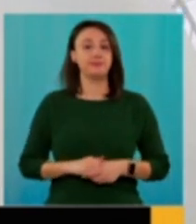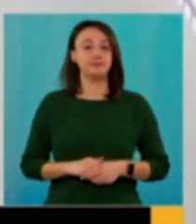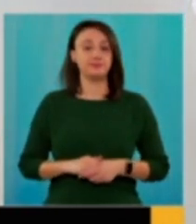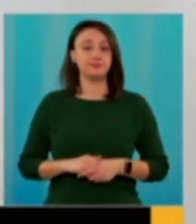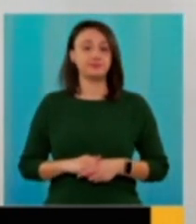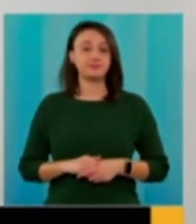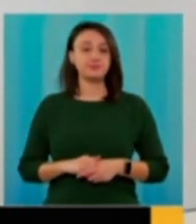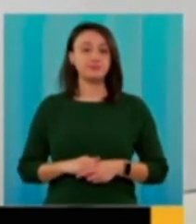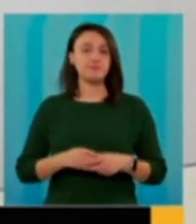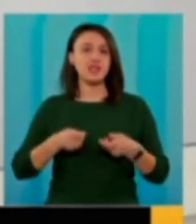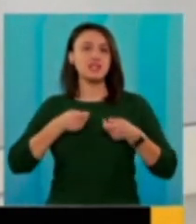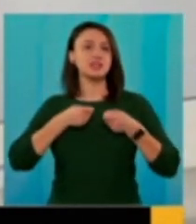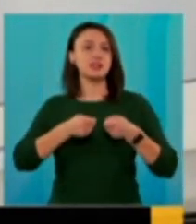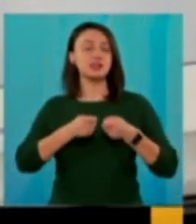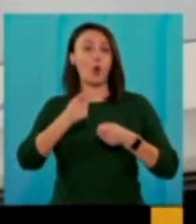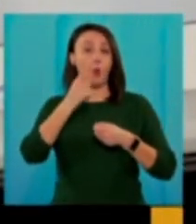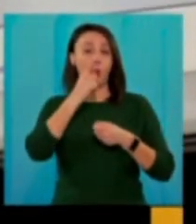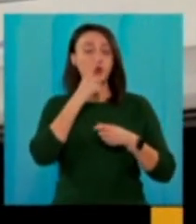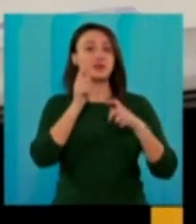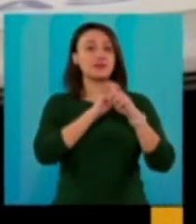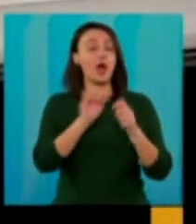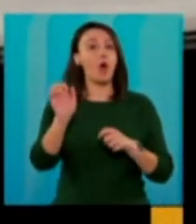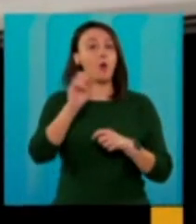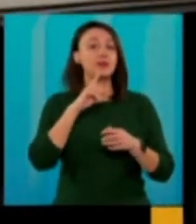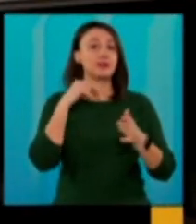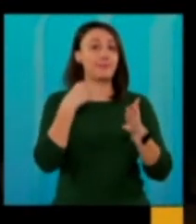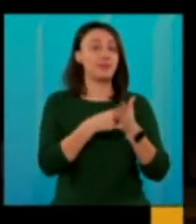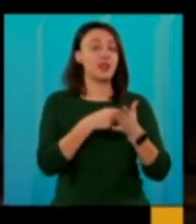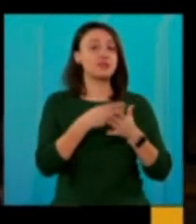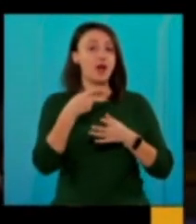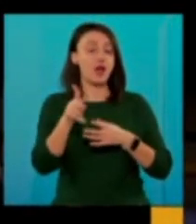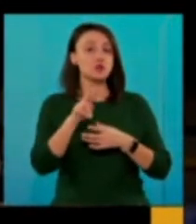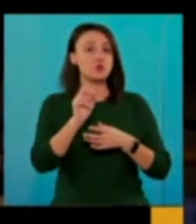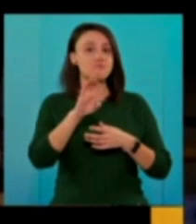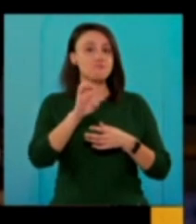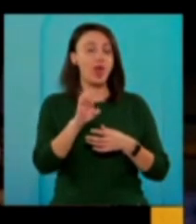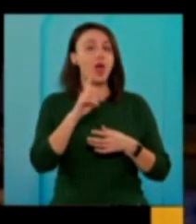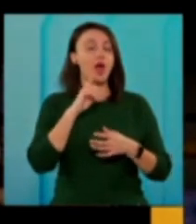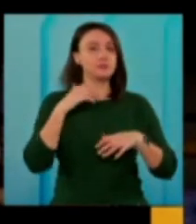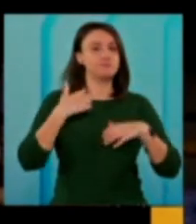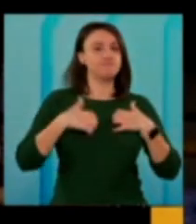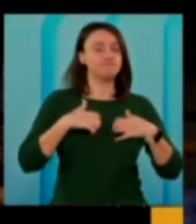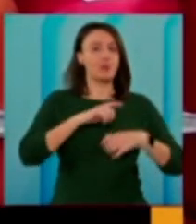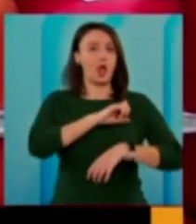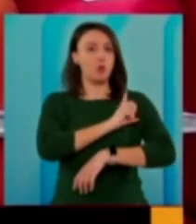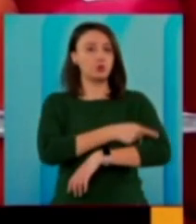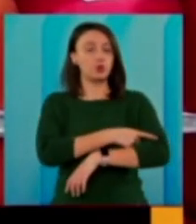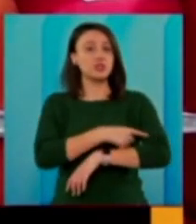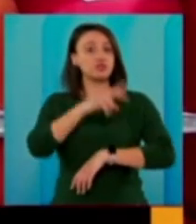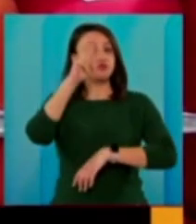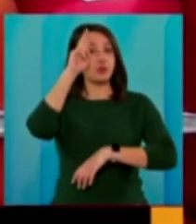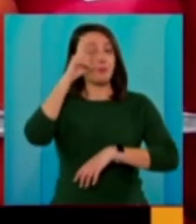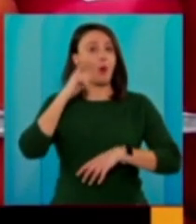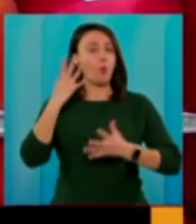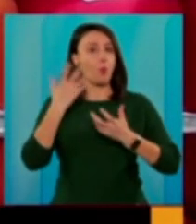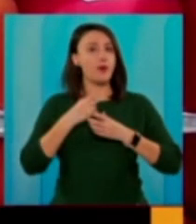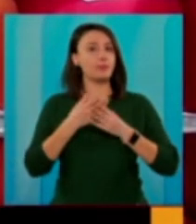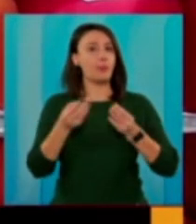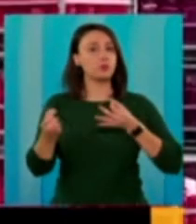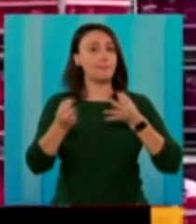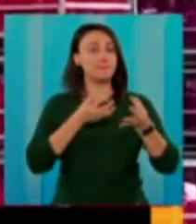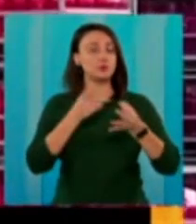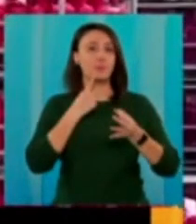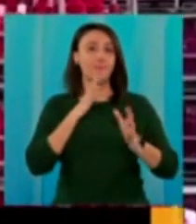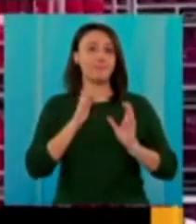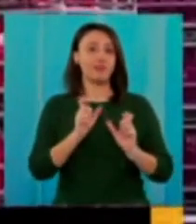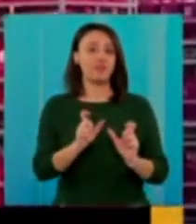insist Intel a Rusiei ca tarile europene să plătească gazul în robie a pus pe jar autoritățile de la Berlin care au luat o serie de măsuri